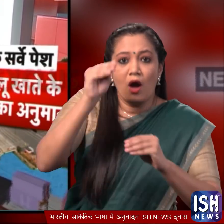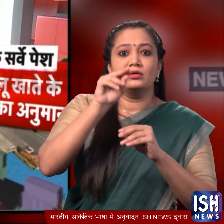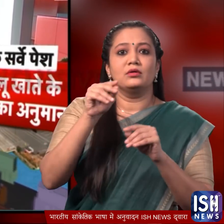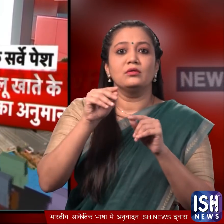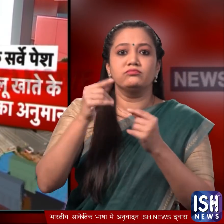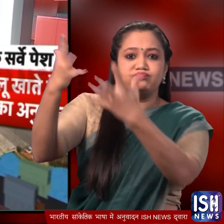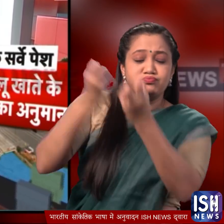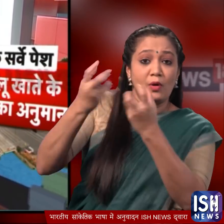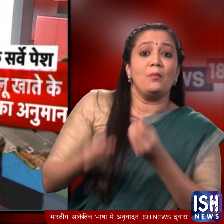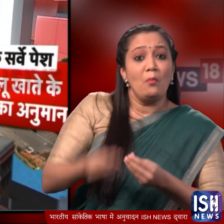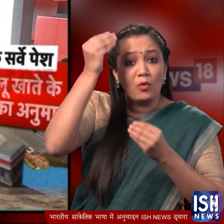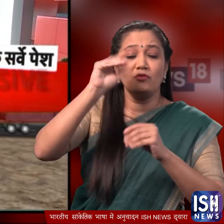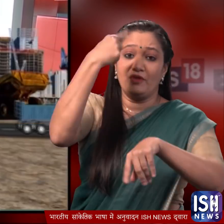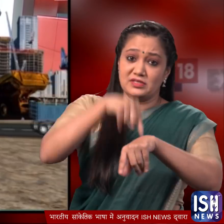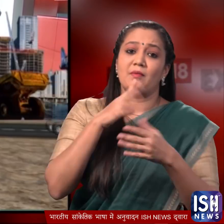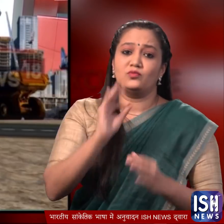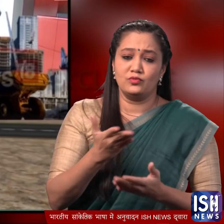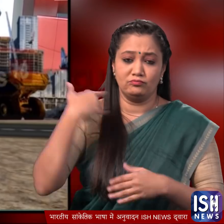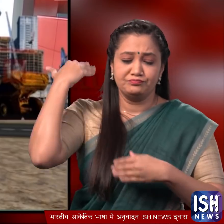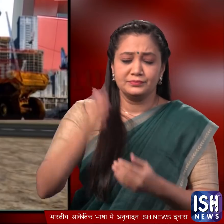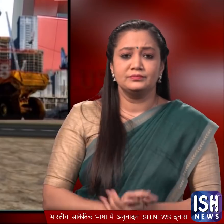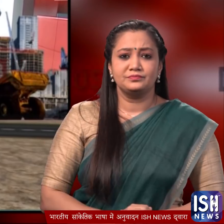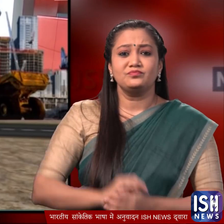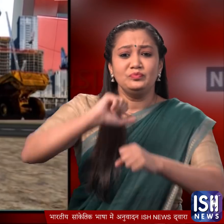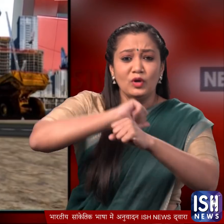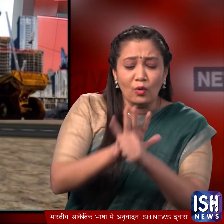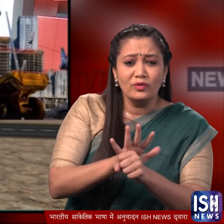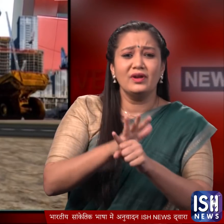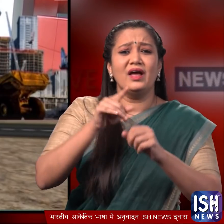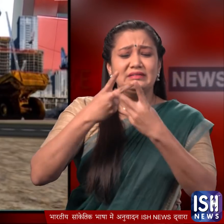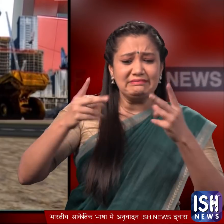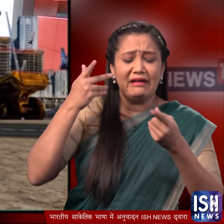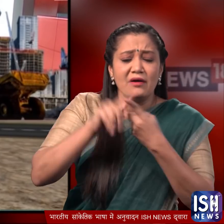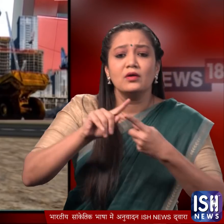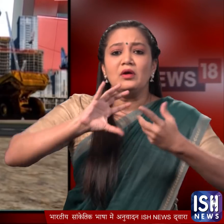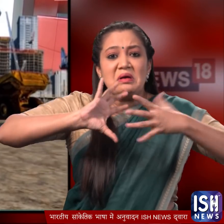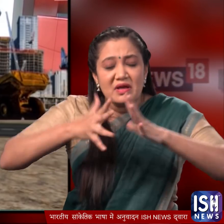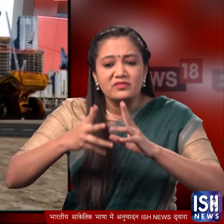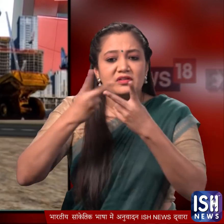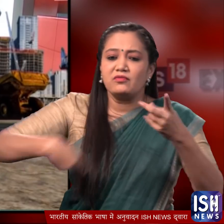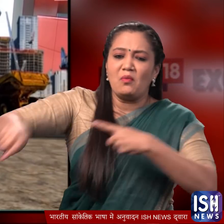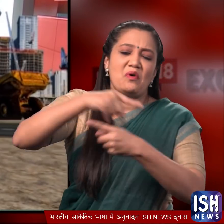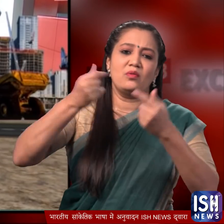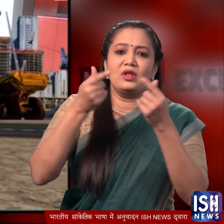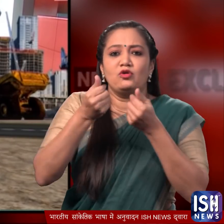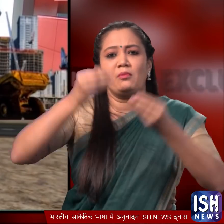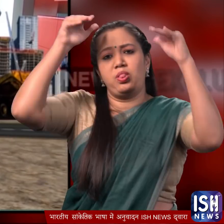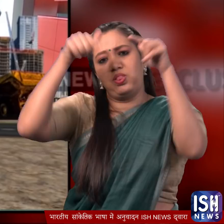में रहने का अनुमान है। इसके अलावा आर्थिक सर्वे में कहा गया कि कोरोना महामारी का सबसे बुरा असर मैन्युफैक्चरिंग और कंस्ट्रक्शन पर